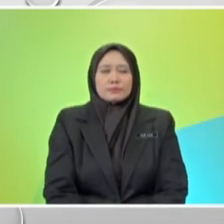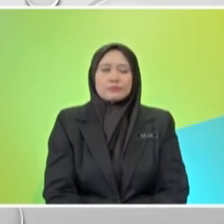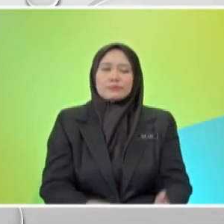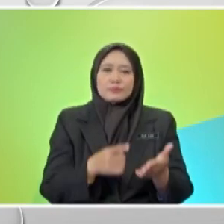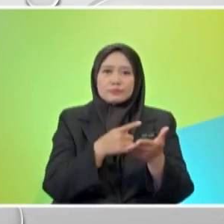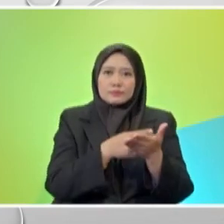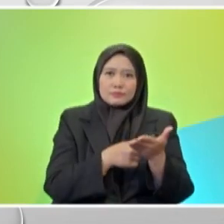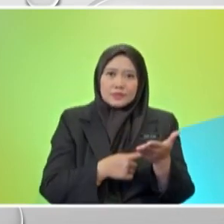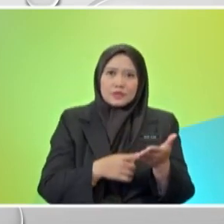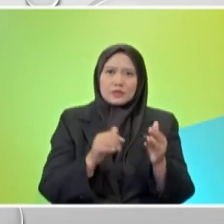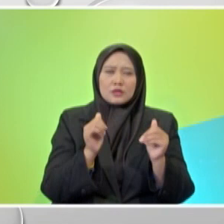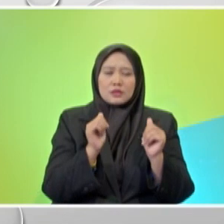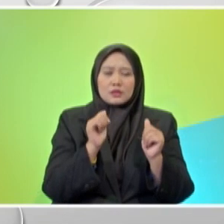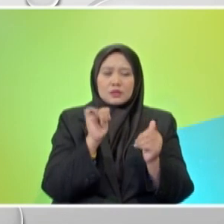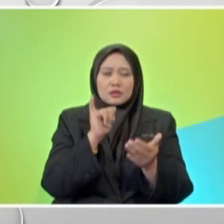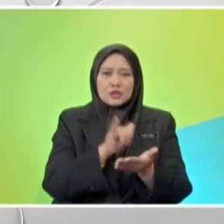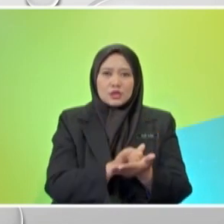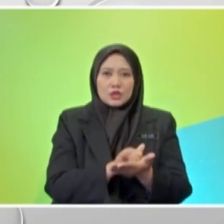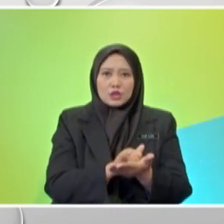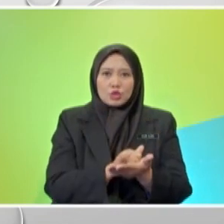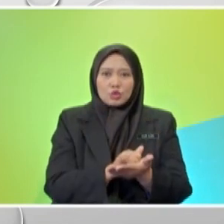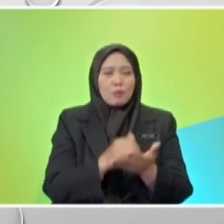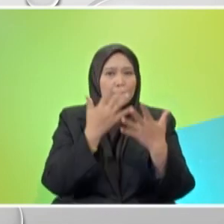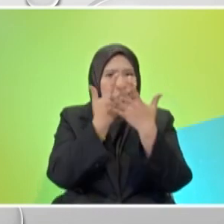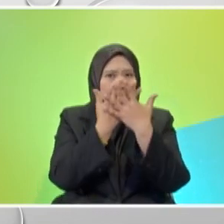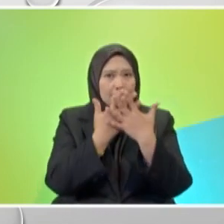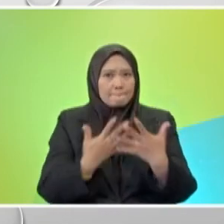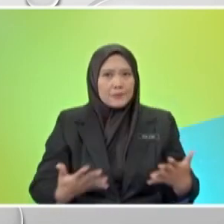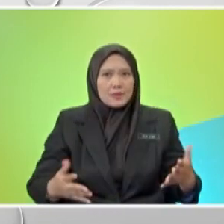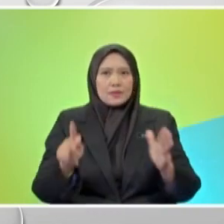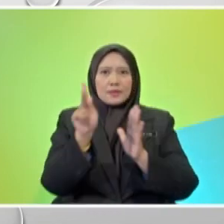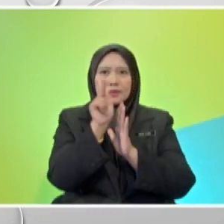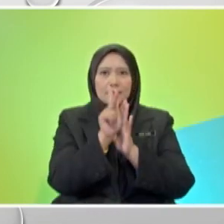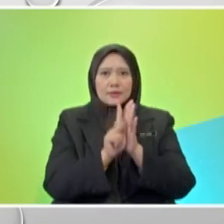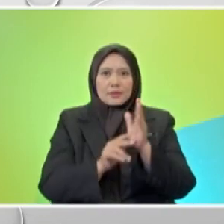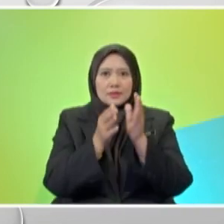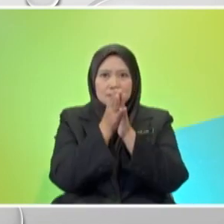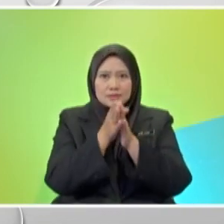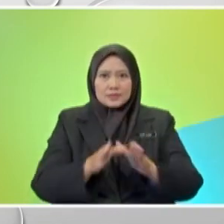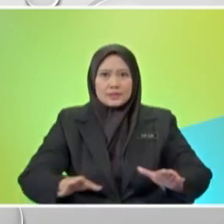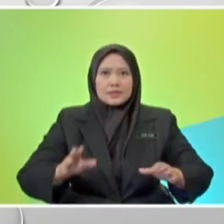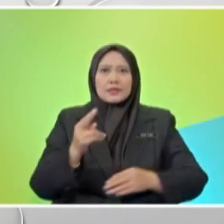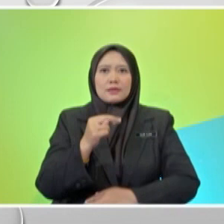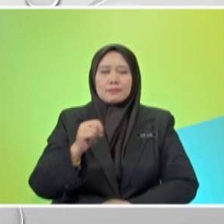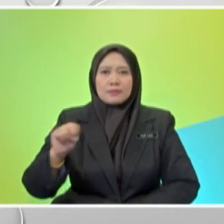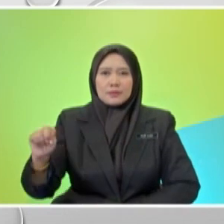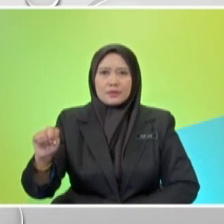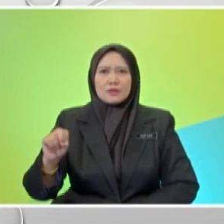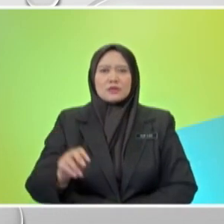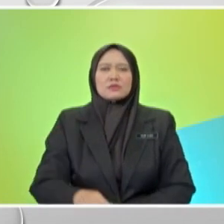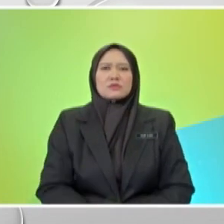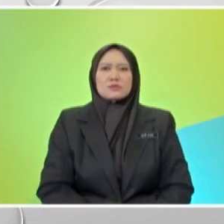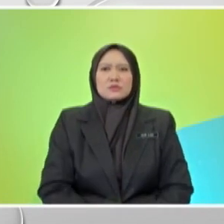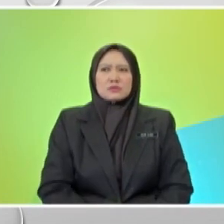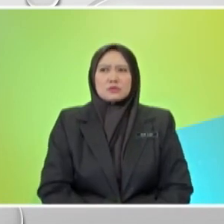premis, mana-mana premis ataupun di mana-mana supermarket ke, ataupun di mana-mana hotel ke. Kalau Irfan naik kereta kan,